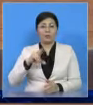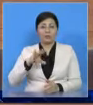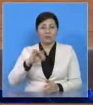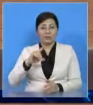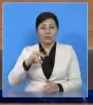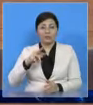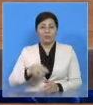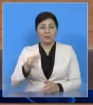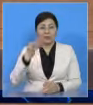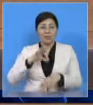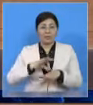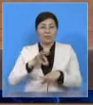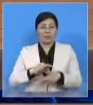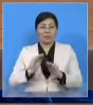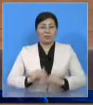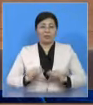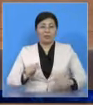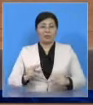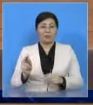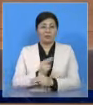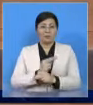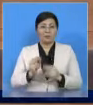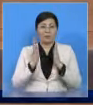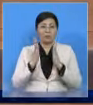балаларды оңалту бағытындағы